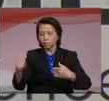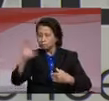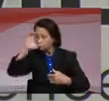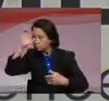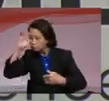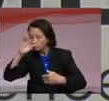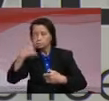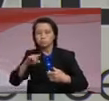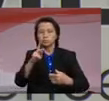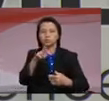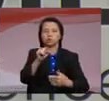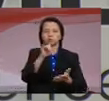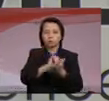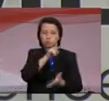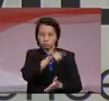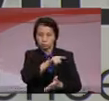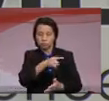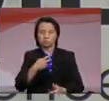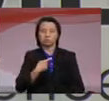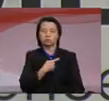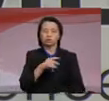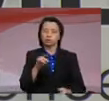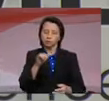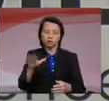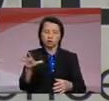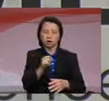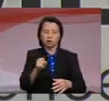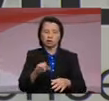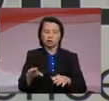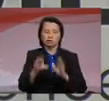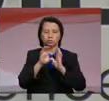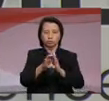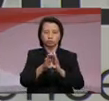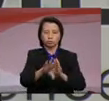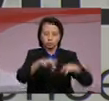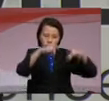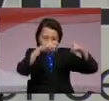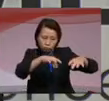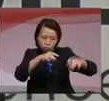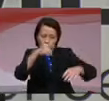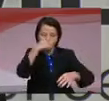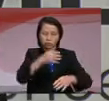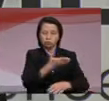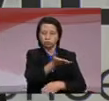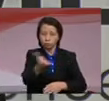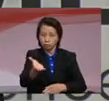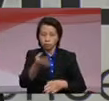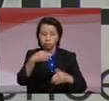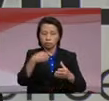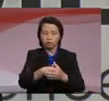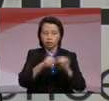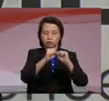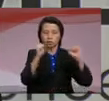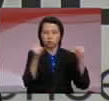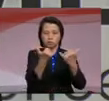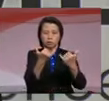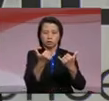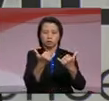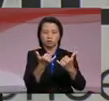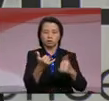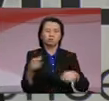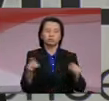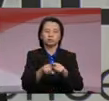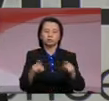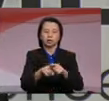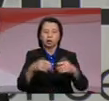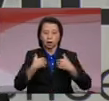dijalankan untuk kes-kes tersebut. Kita juga mengambil sampel ujian untuk mereka dalam syarikat tersebut. Begitu